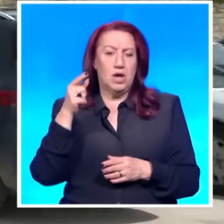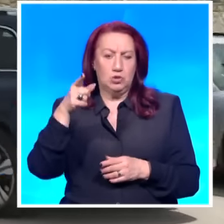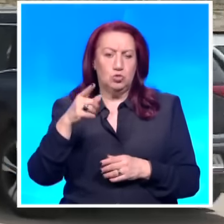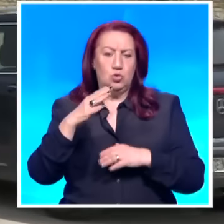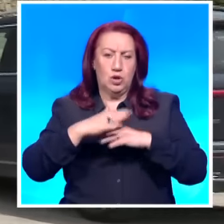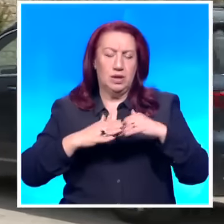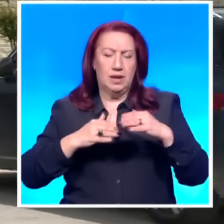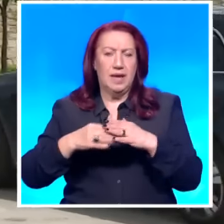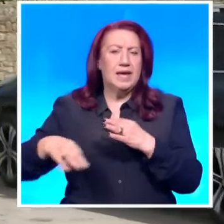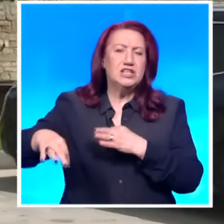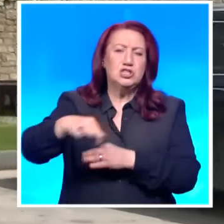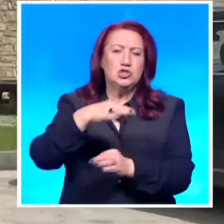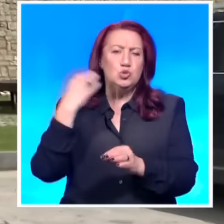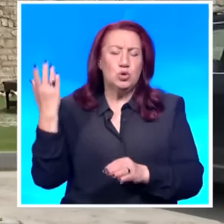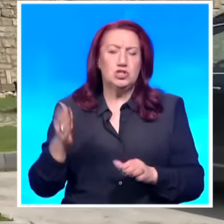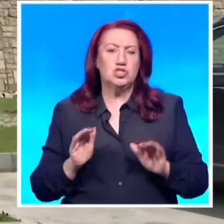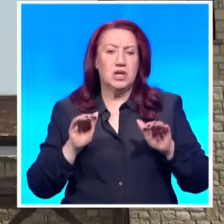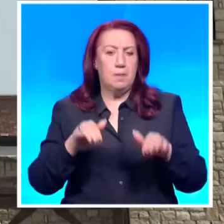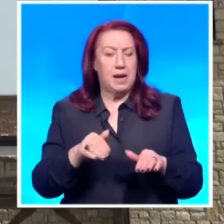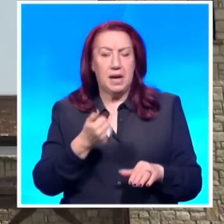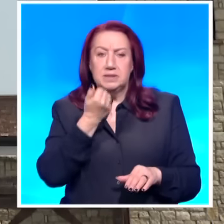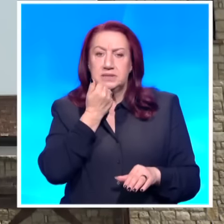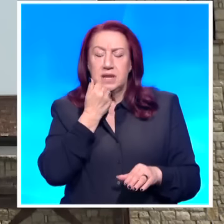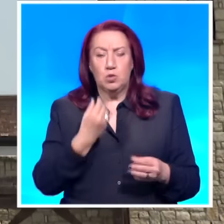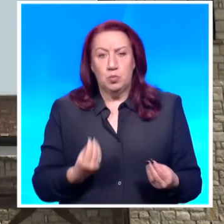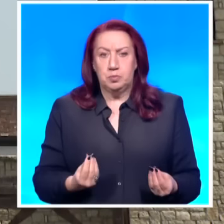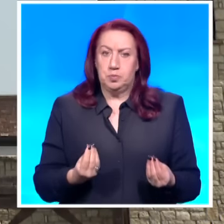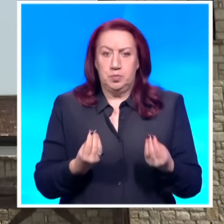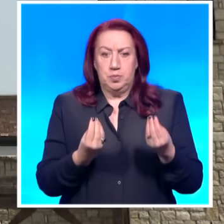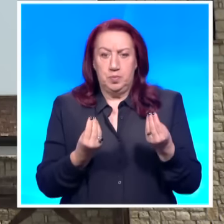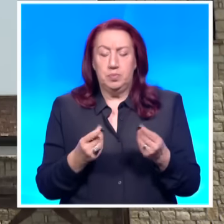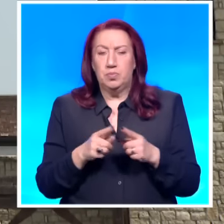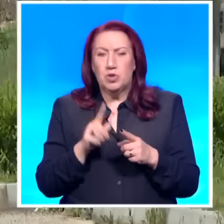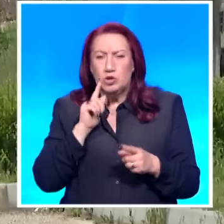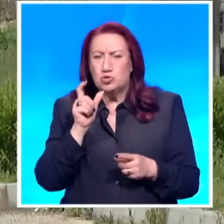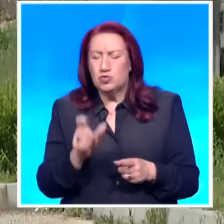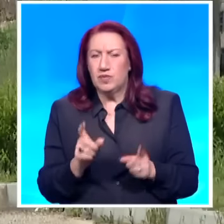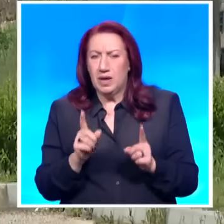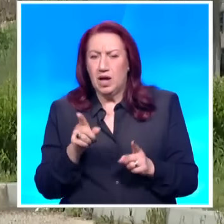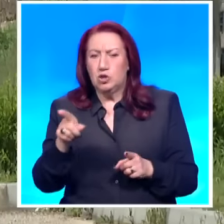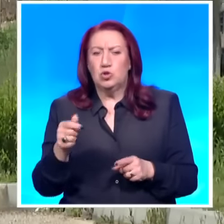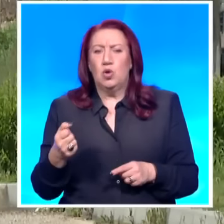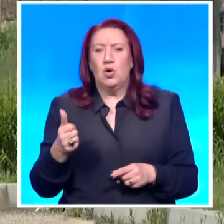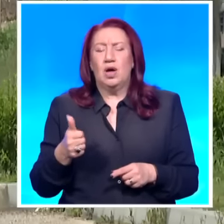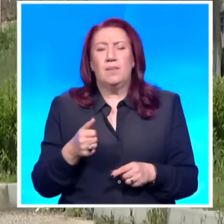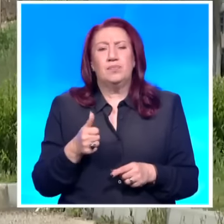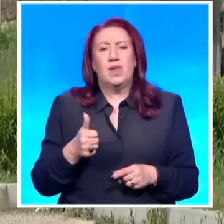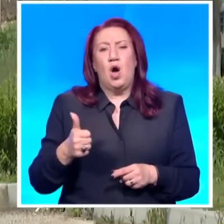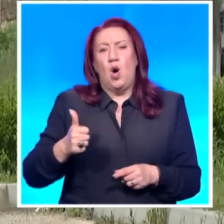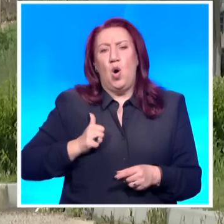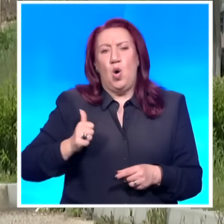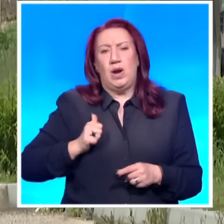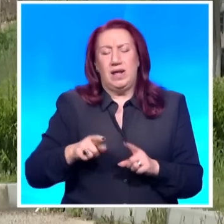изграждат исторически парк, селото тръгва на добре. Около личността му витаят митове, като този, че охранителната фирма към комплекса